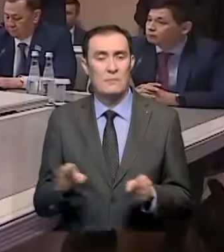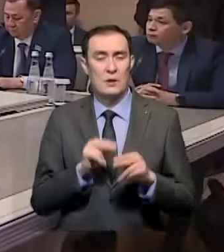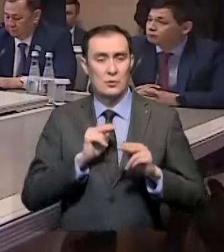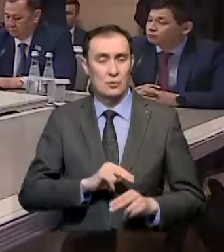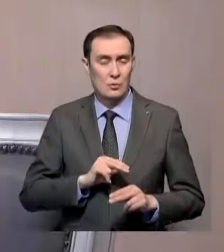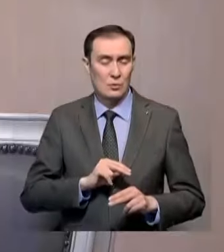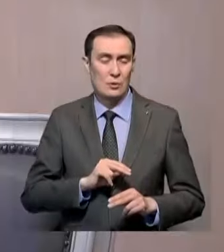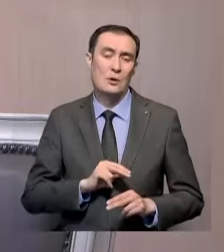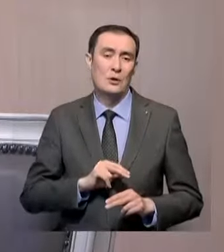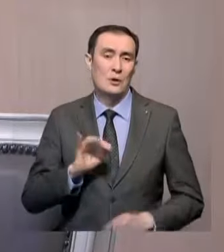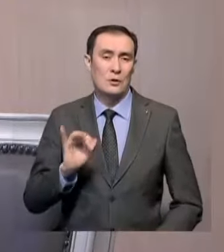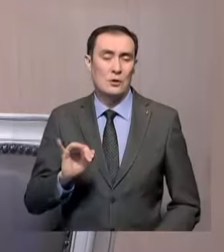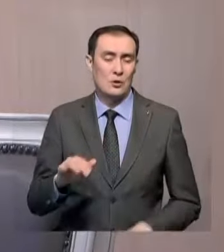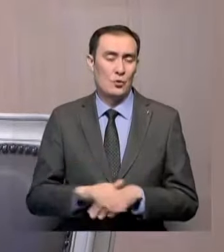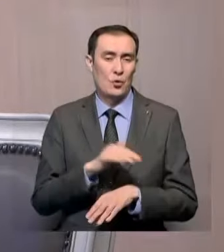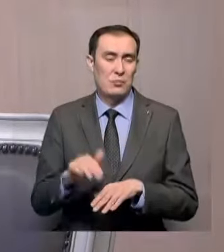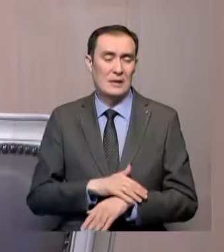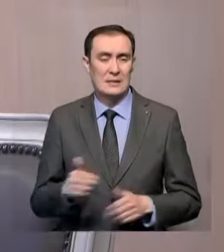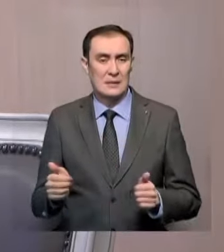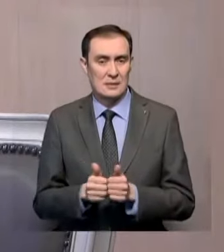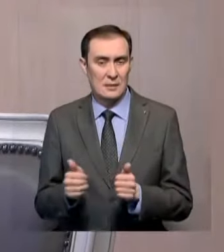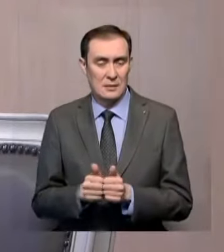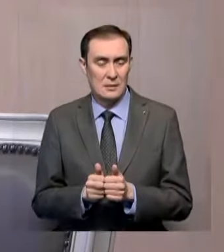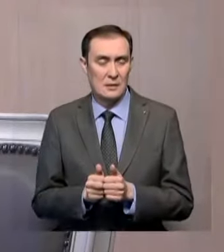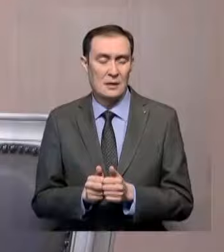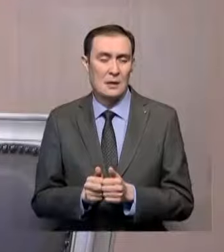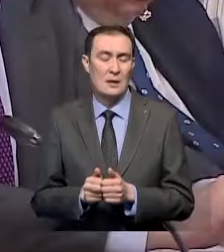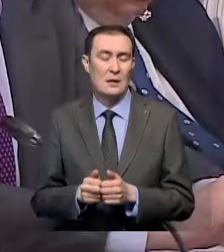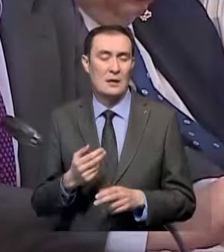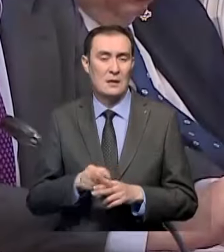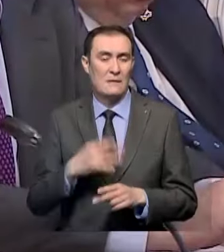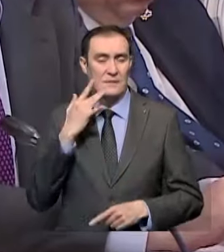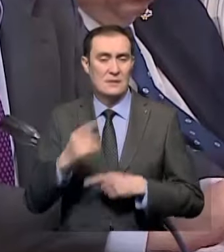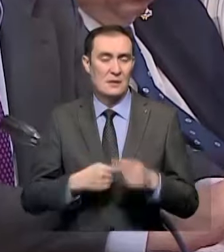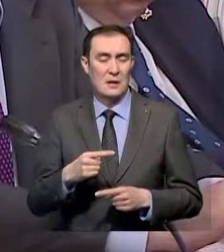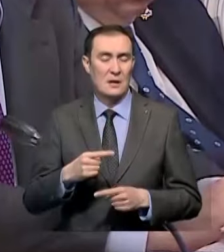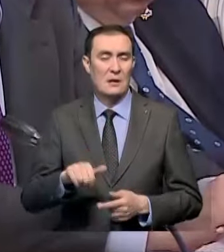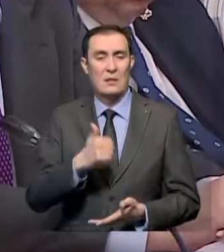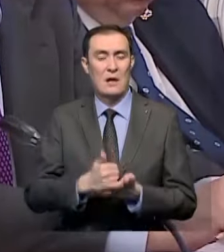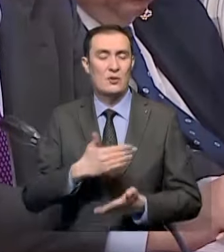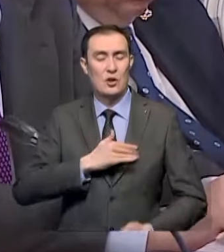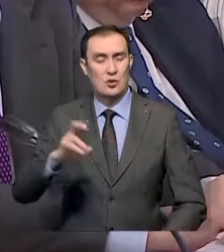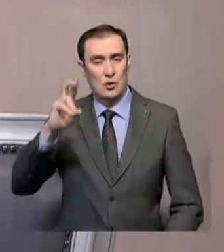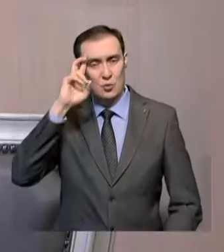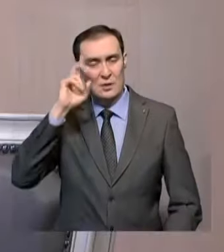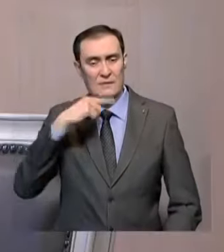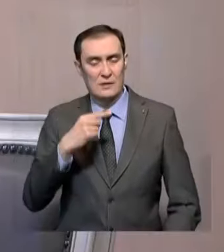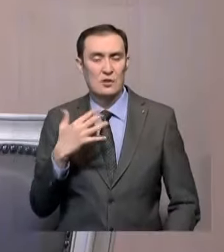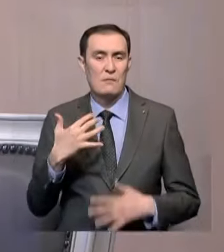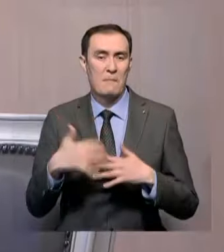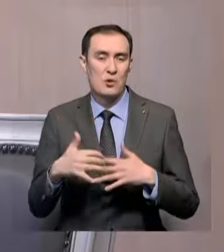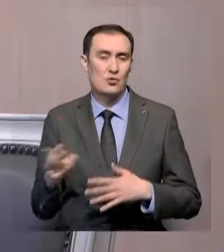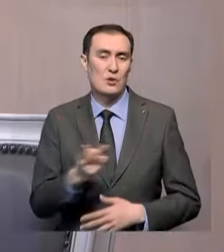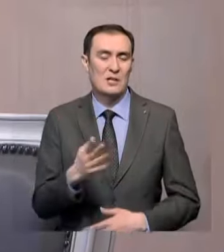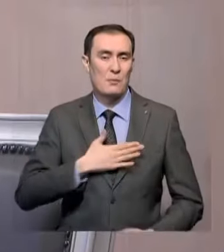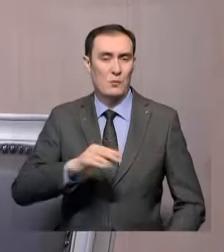союзник и добрый сосед это всегда подчёркивает главы наших государств и сегодня между нашими